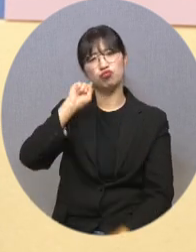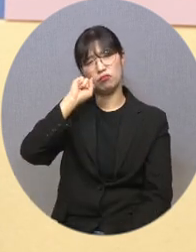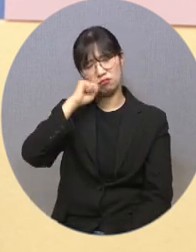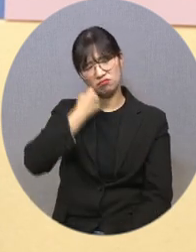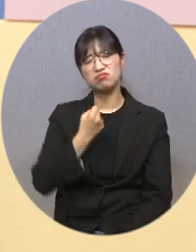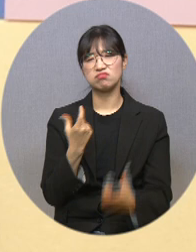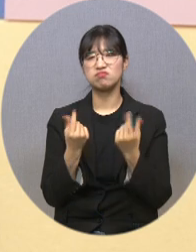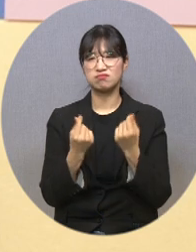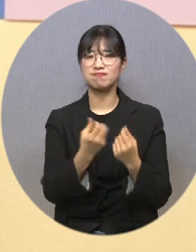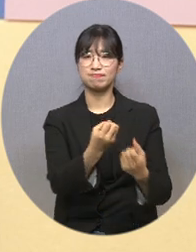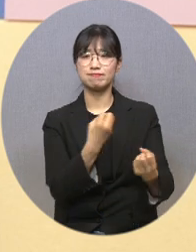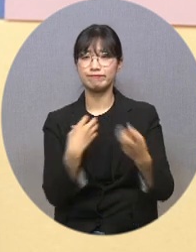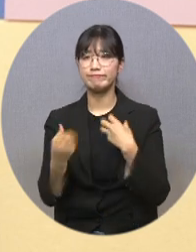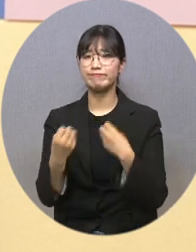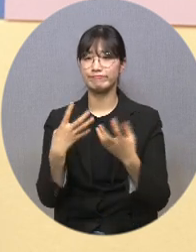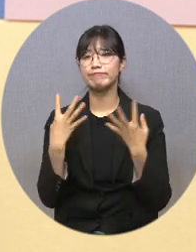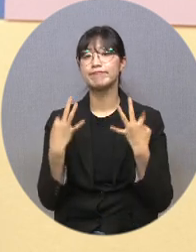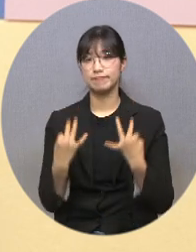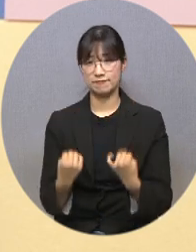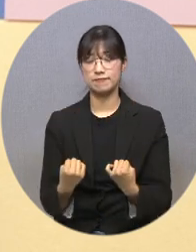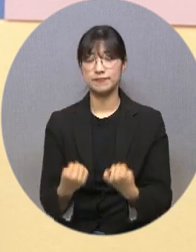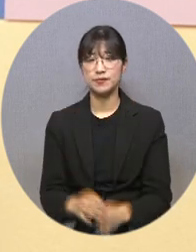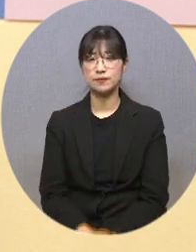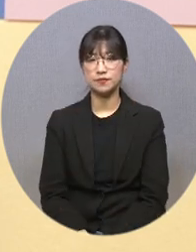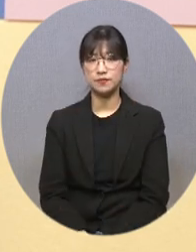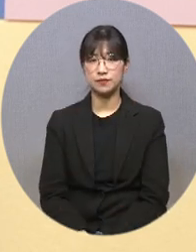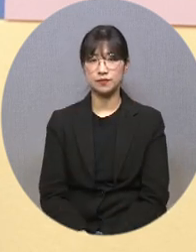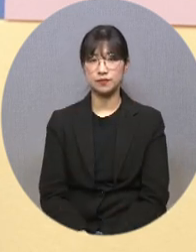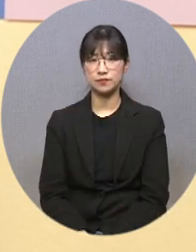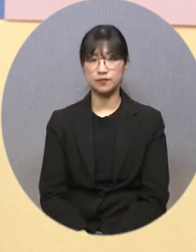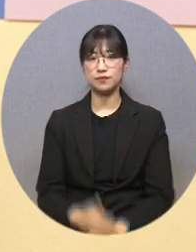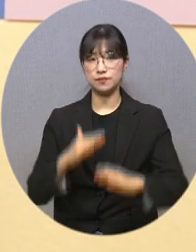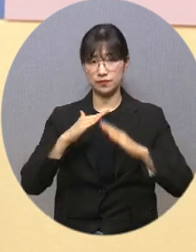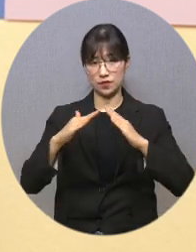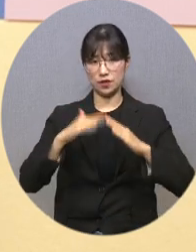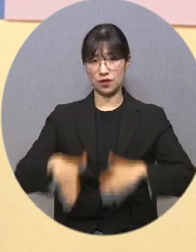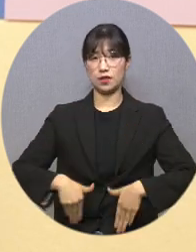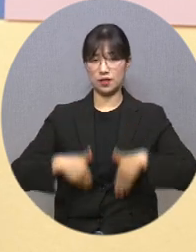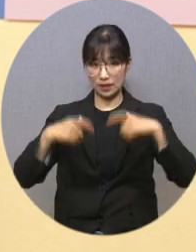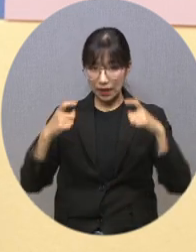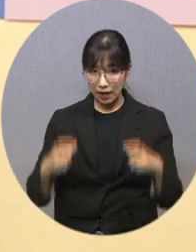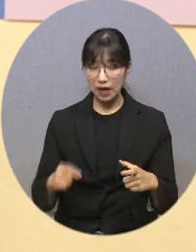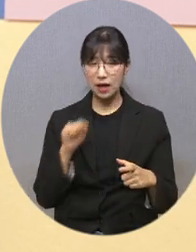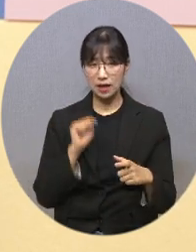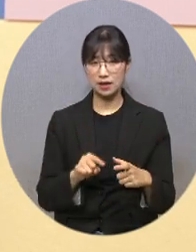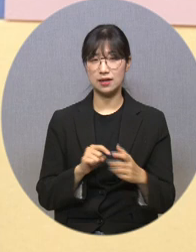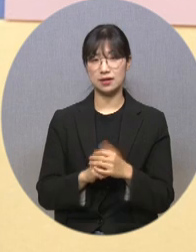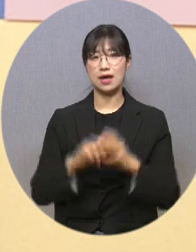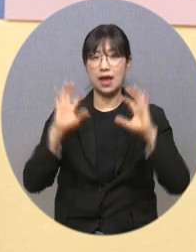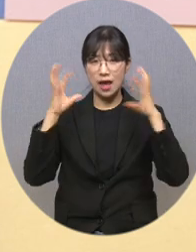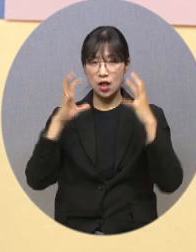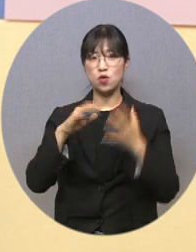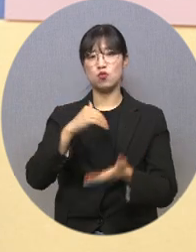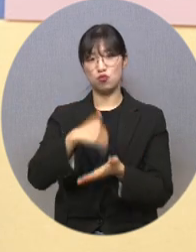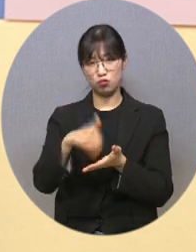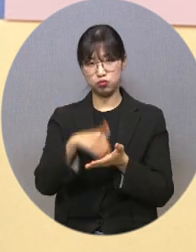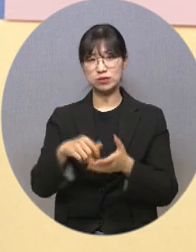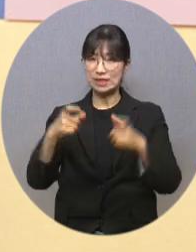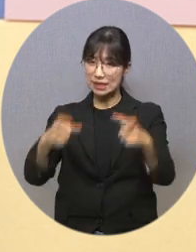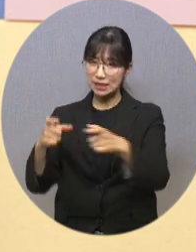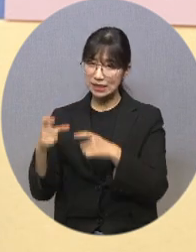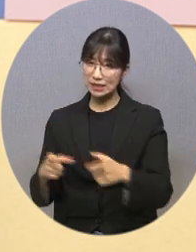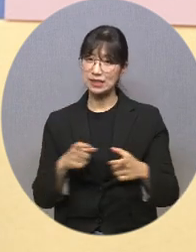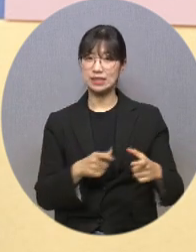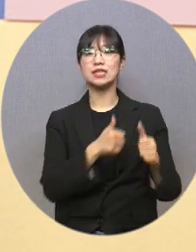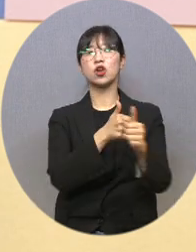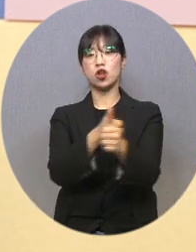상황이다 이런 얘기들을 많이들 하고 있었습니다. 전남도가 이제 아동 정원이라든가 지역별 특성에